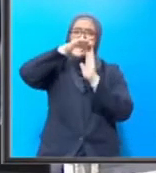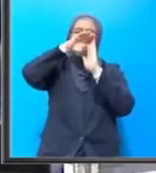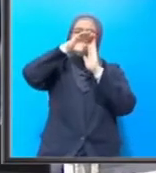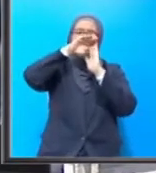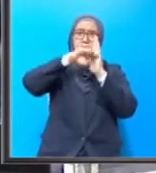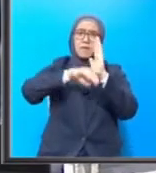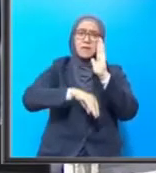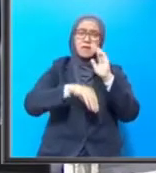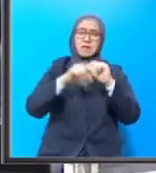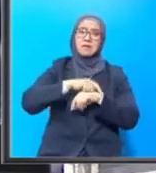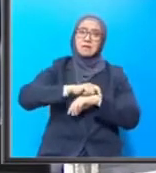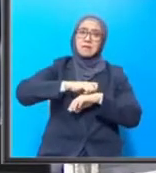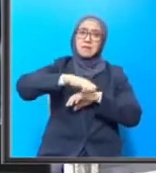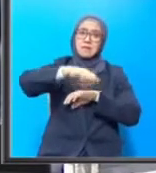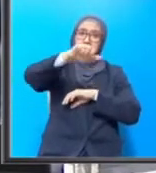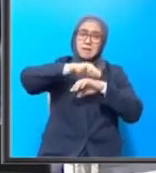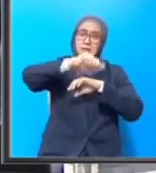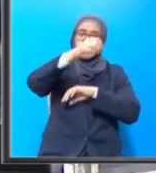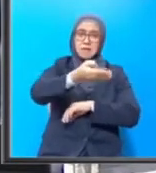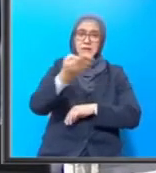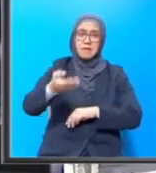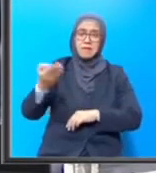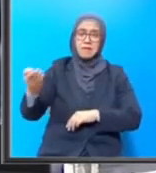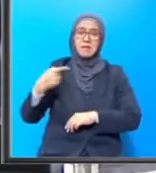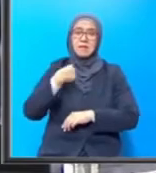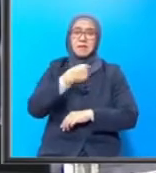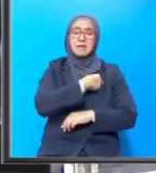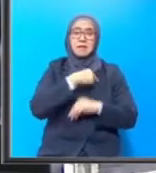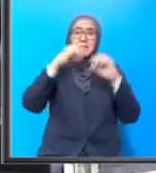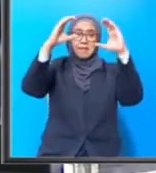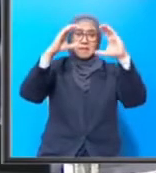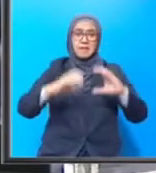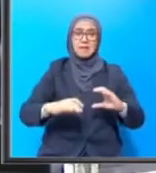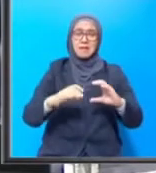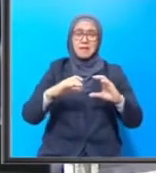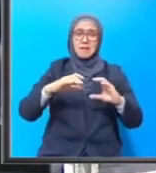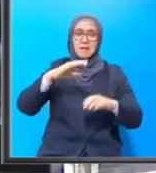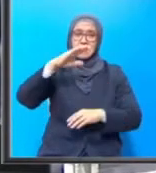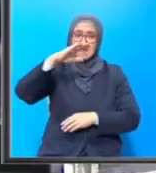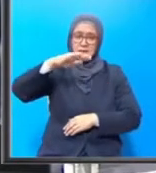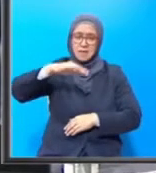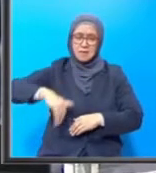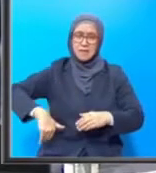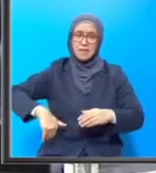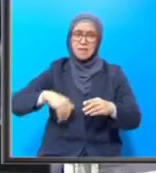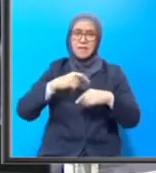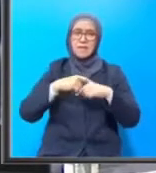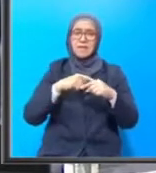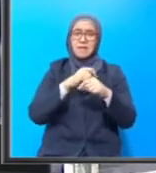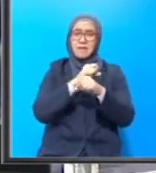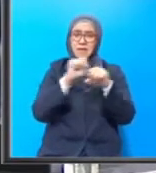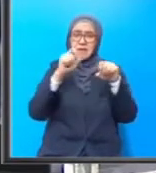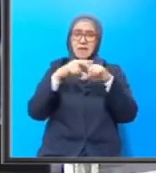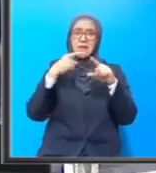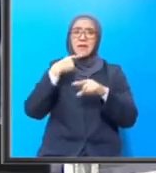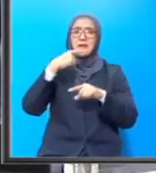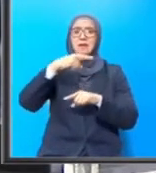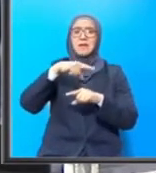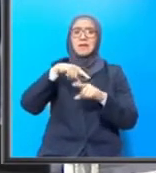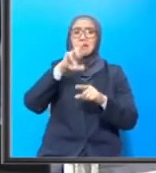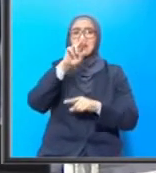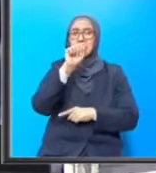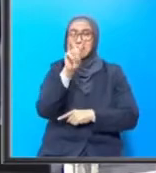mengekspor barang yang kita secara mentah seperti kita ekspor